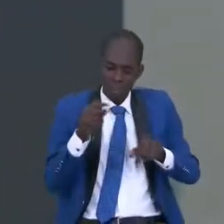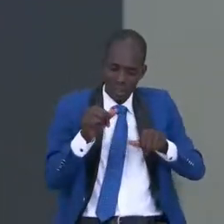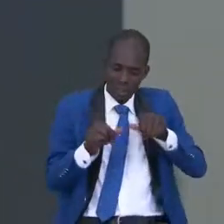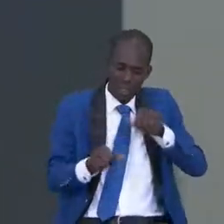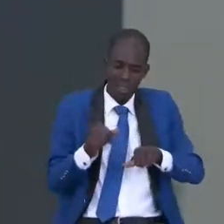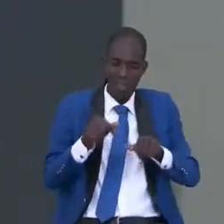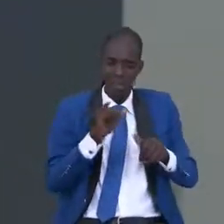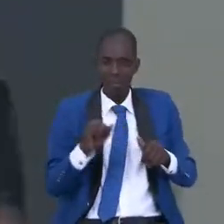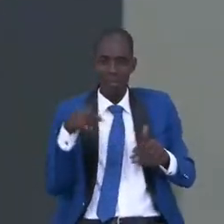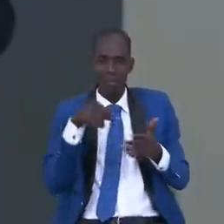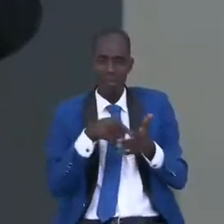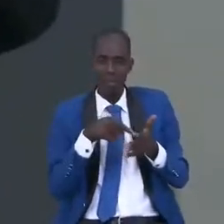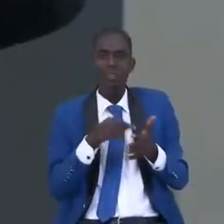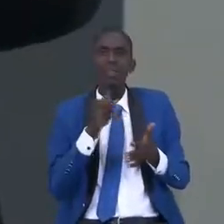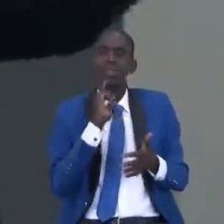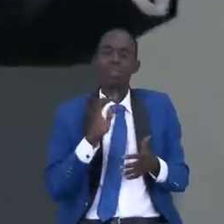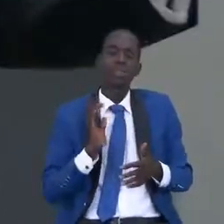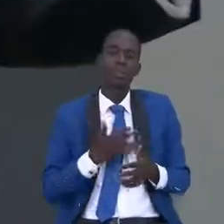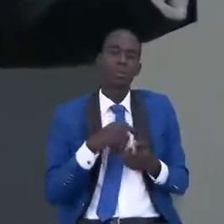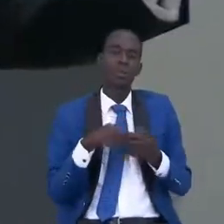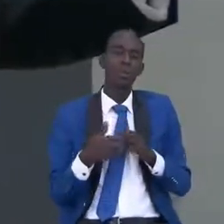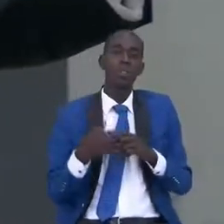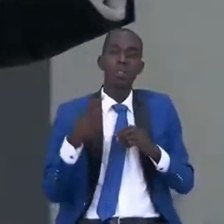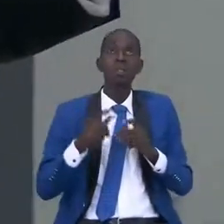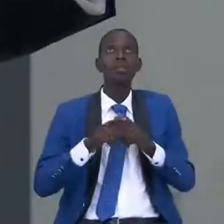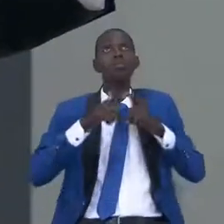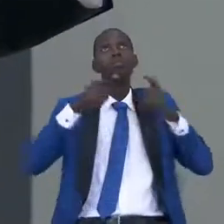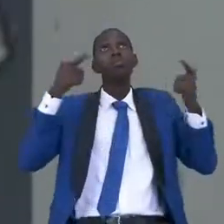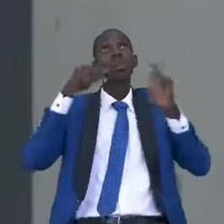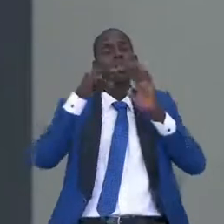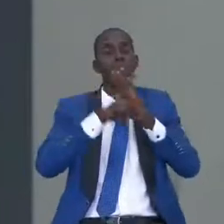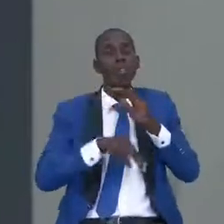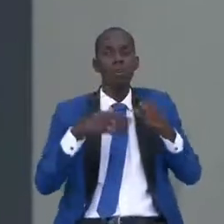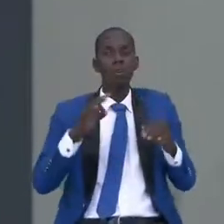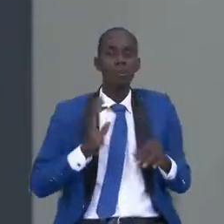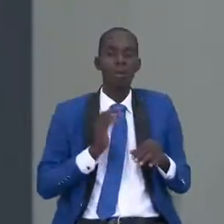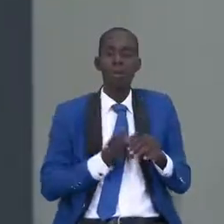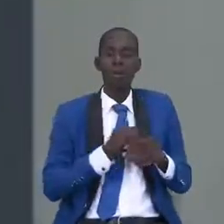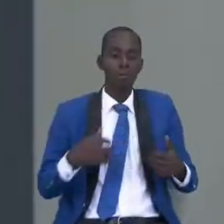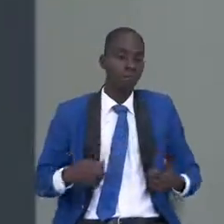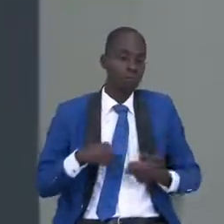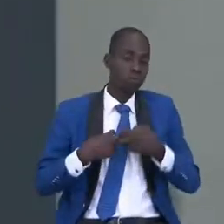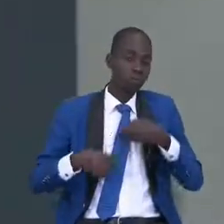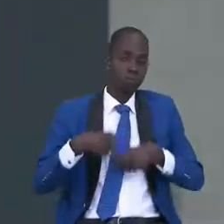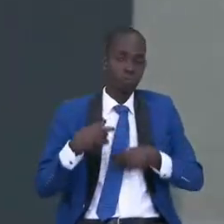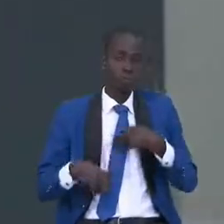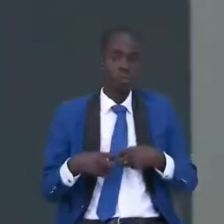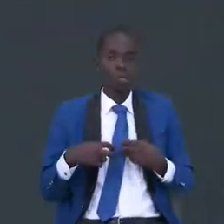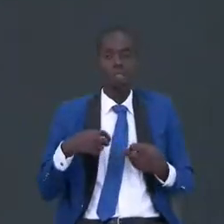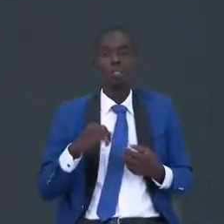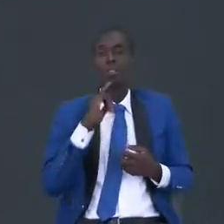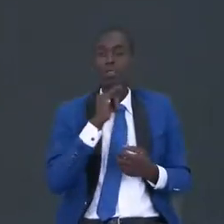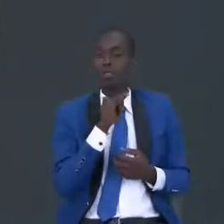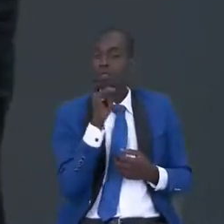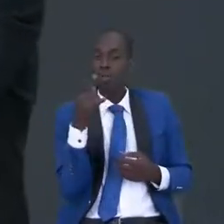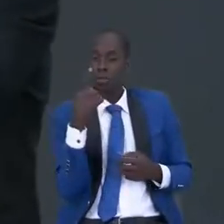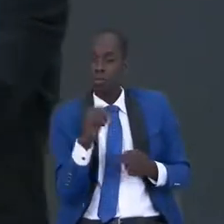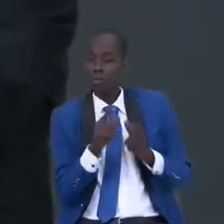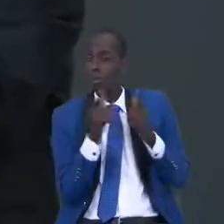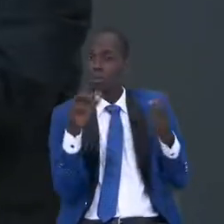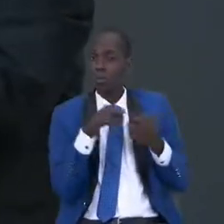problème. La grandeur des défis n'est pas le problème, c'est le doute qui est